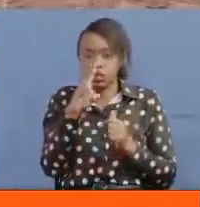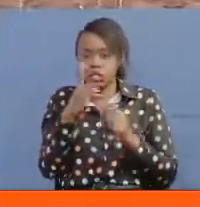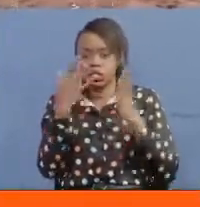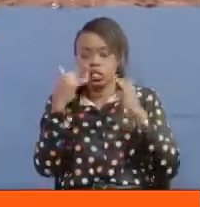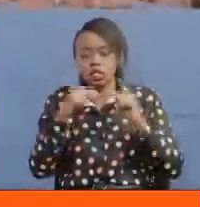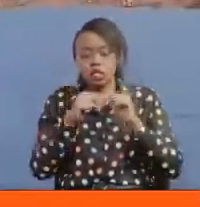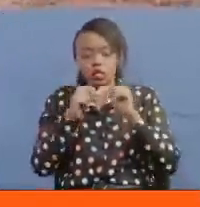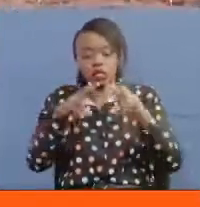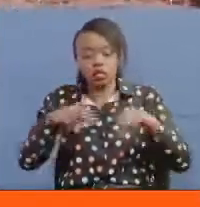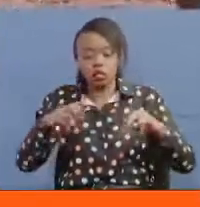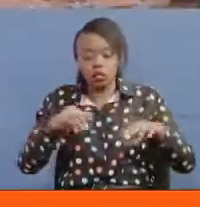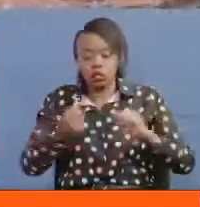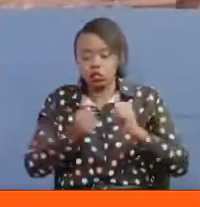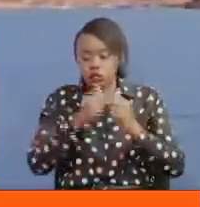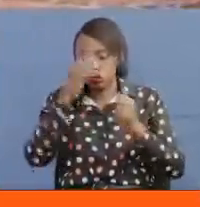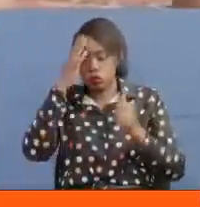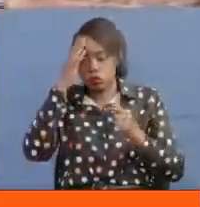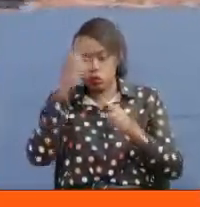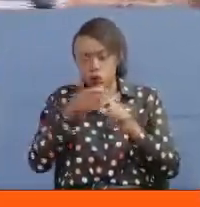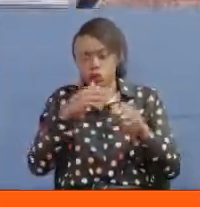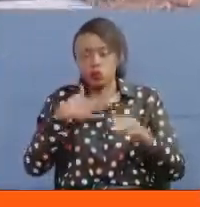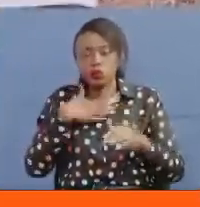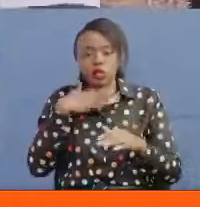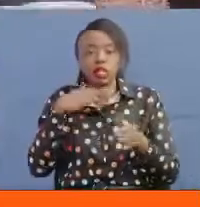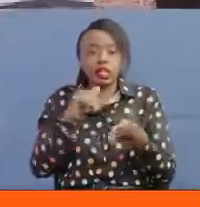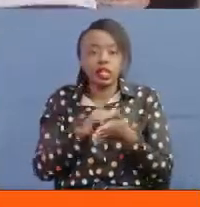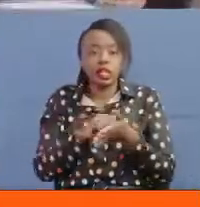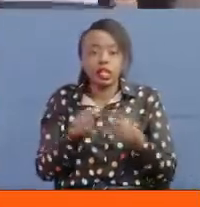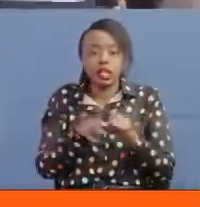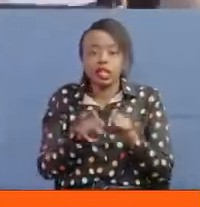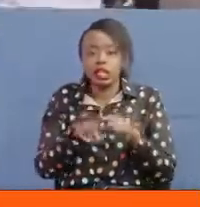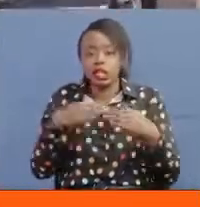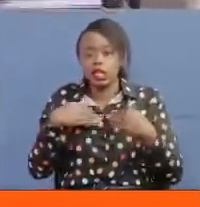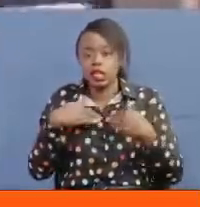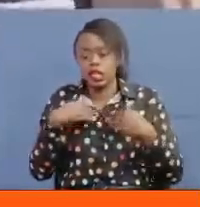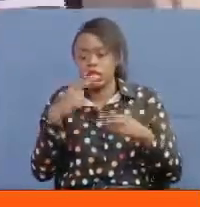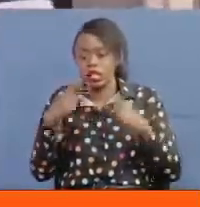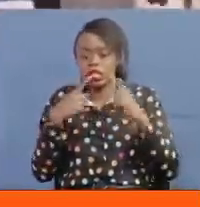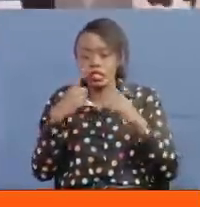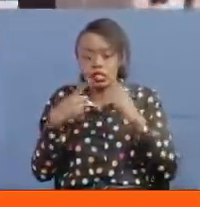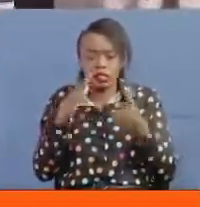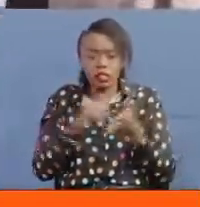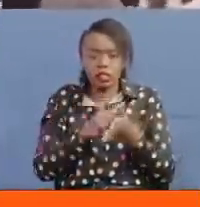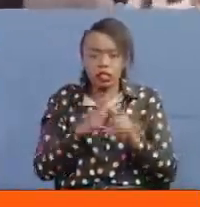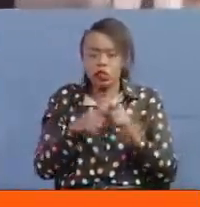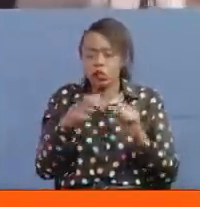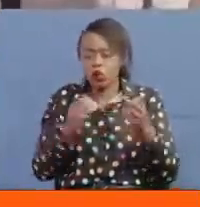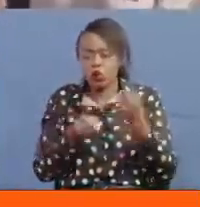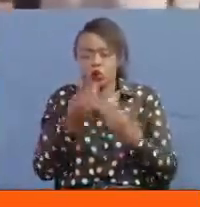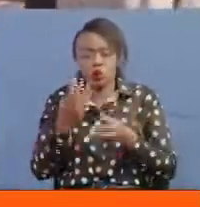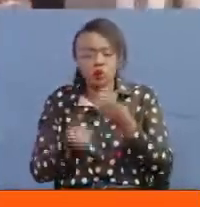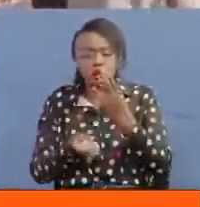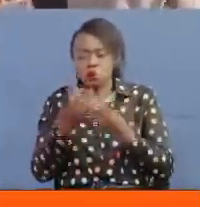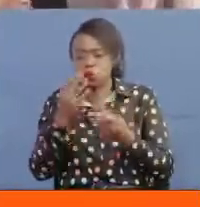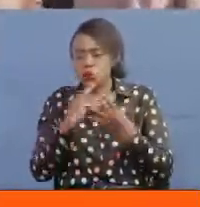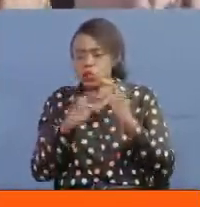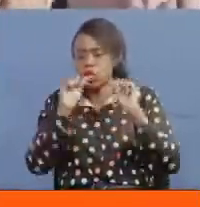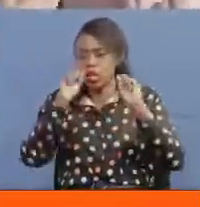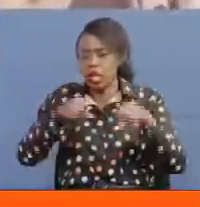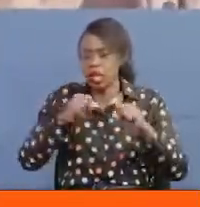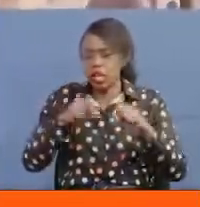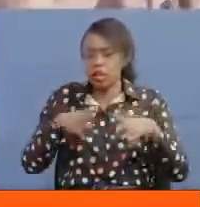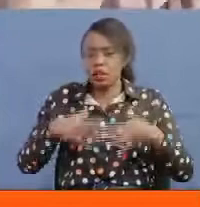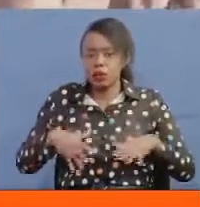wanaendelea na uchunguzi kubaini kini cha vifo hivyo, na pia akataja mizoga hiyo itateketezwa ili wananchi